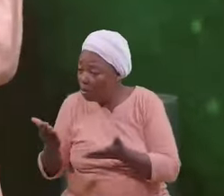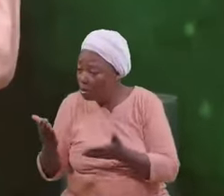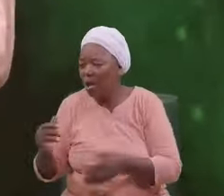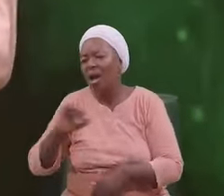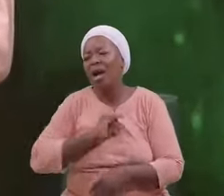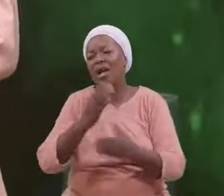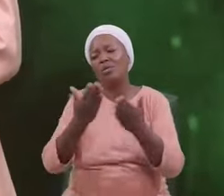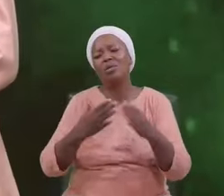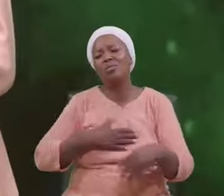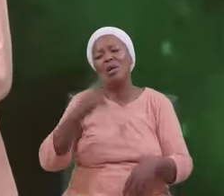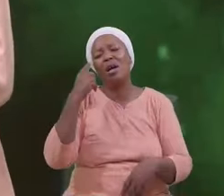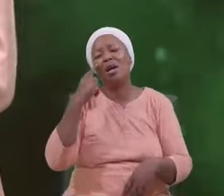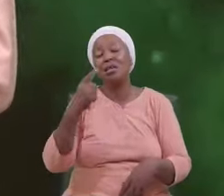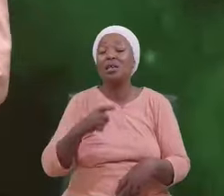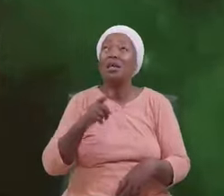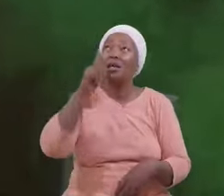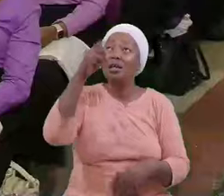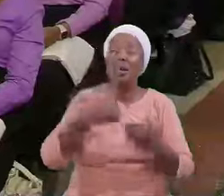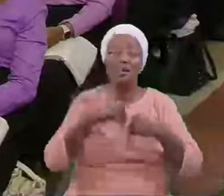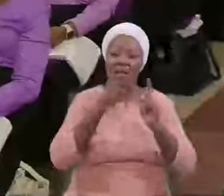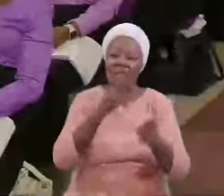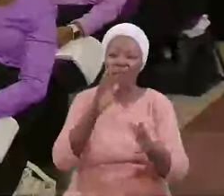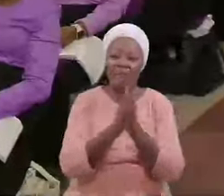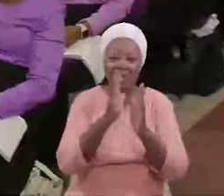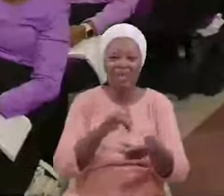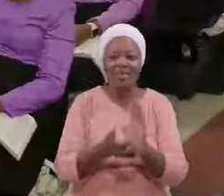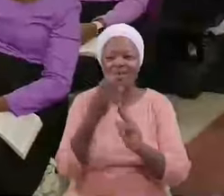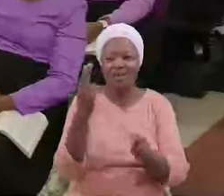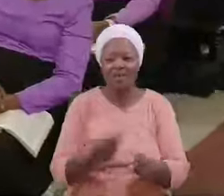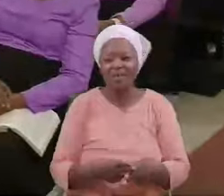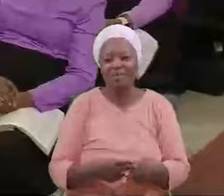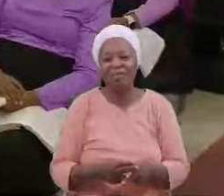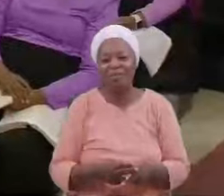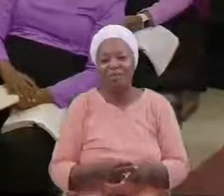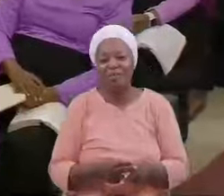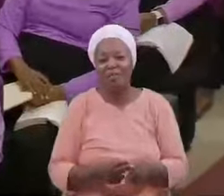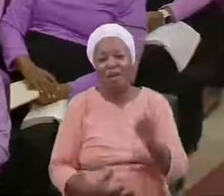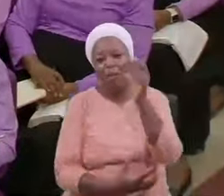vision. Il t'a déjà exaucé. La pauvreté.